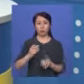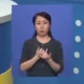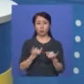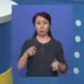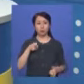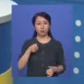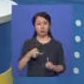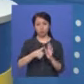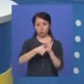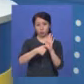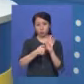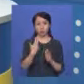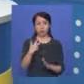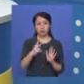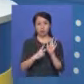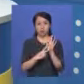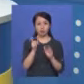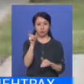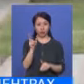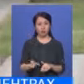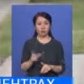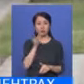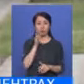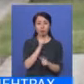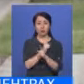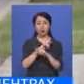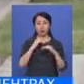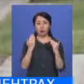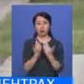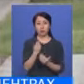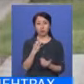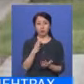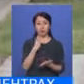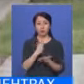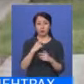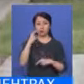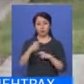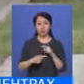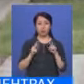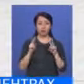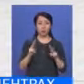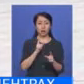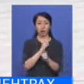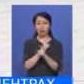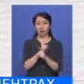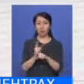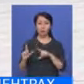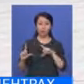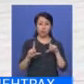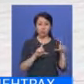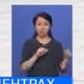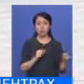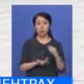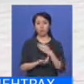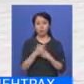услуг 1637 граждан. В период карантина во всех ЦСО приняты следующие меры. Ограниченные перемещения и